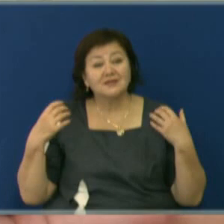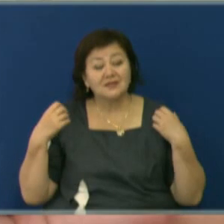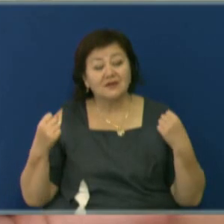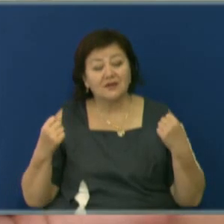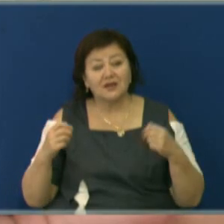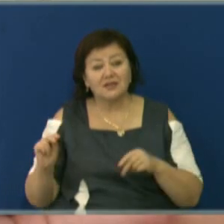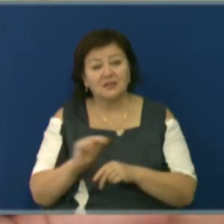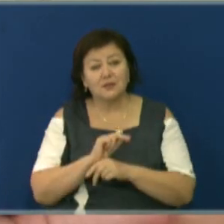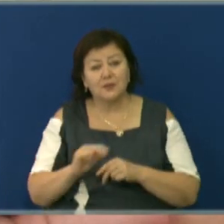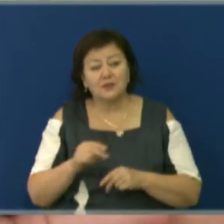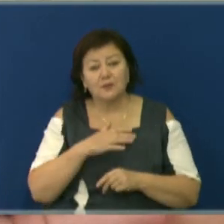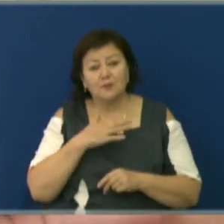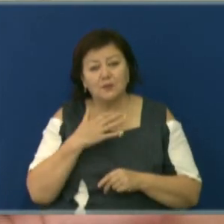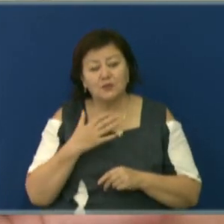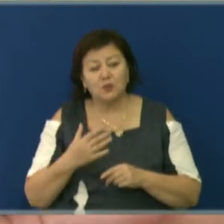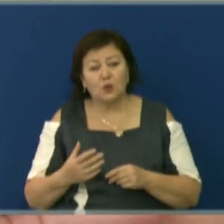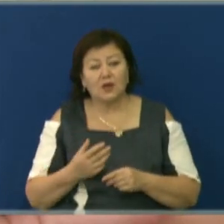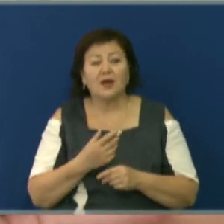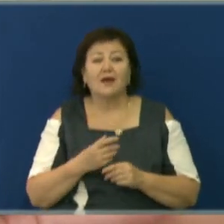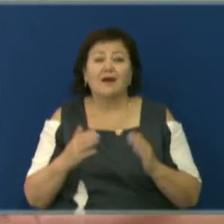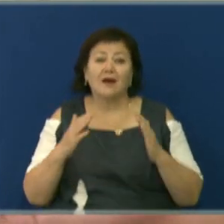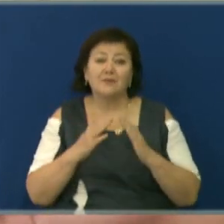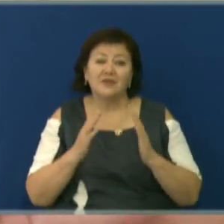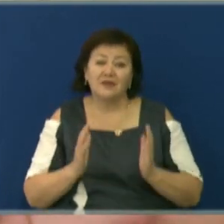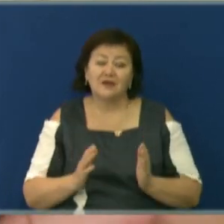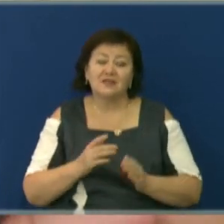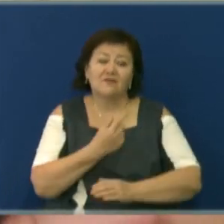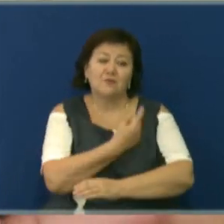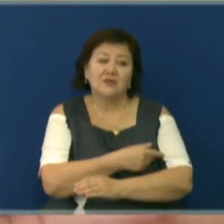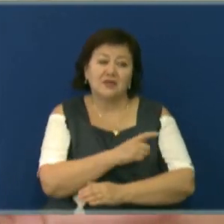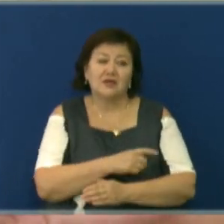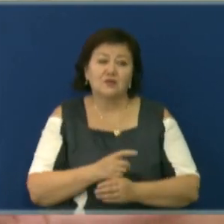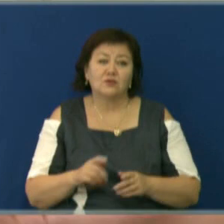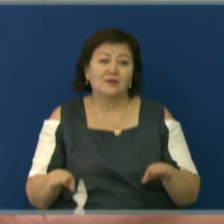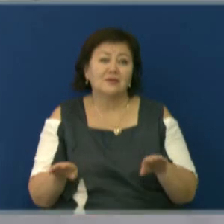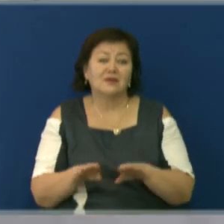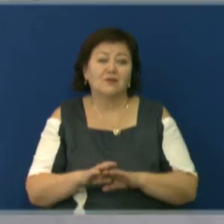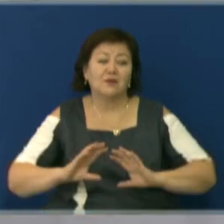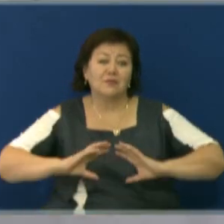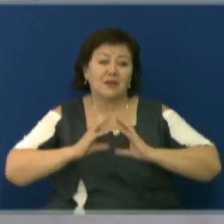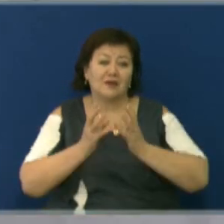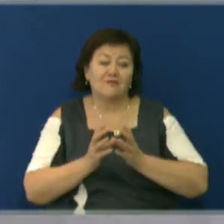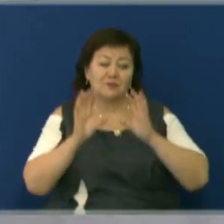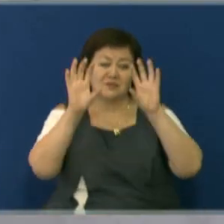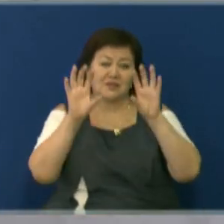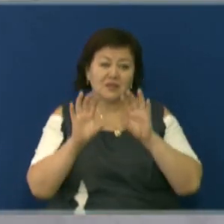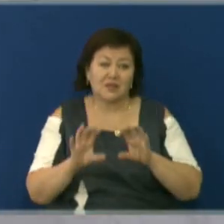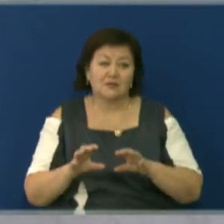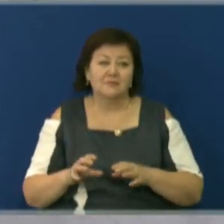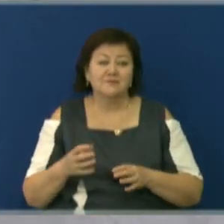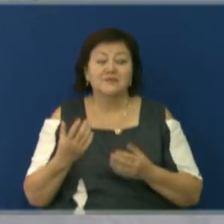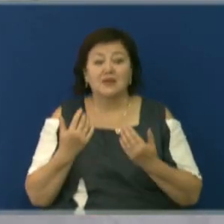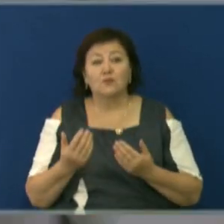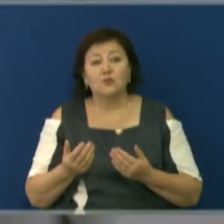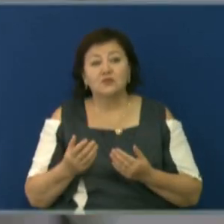и отремонтировано много объектов в сфере медицины, которые соответствуют мировым стандартам. Перинатальный центр обслуживает не